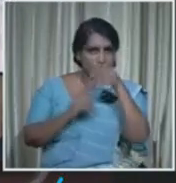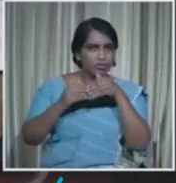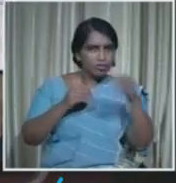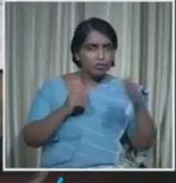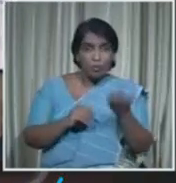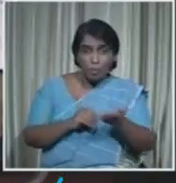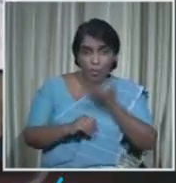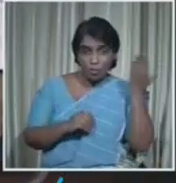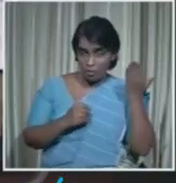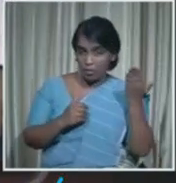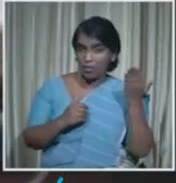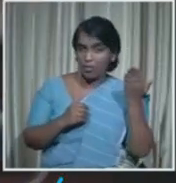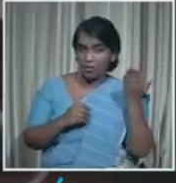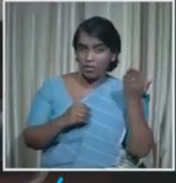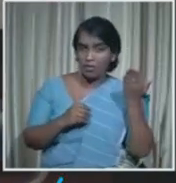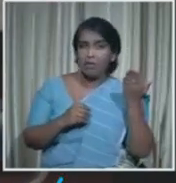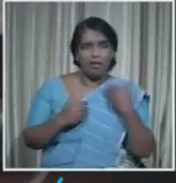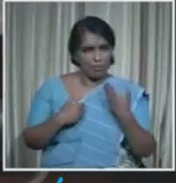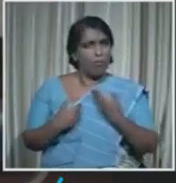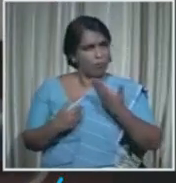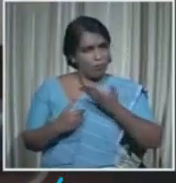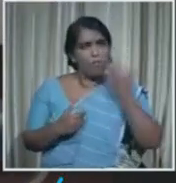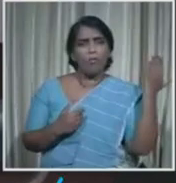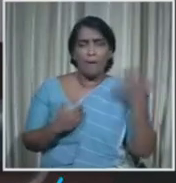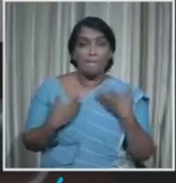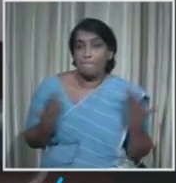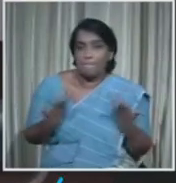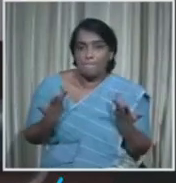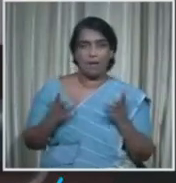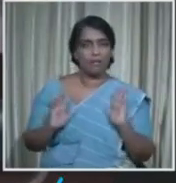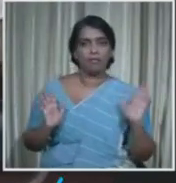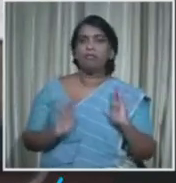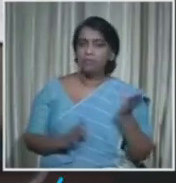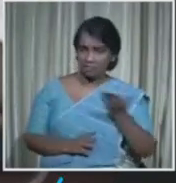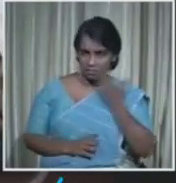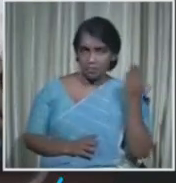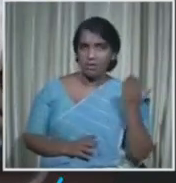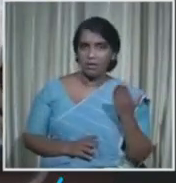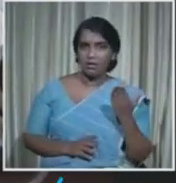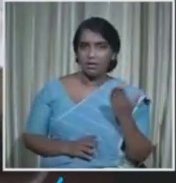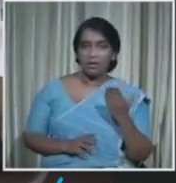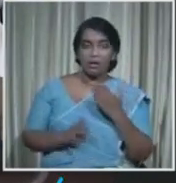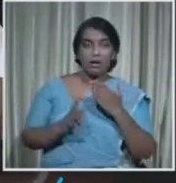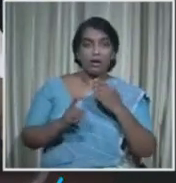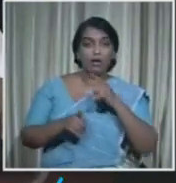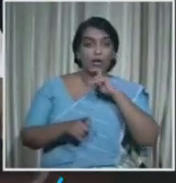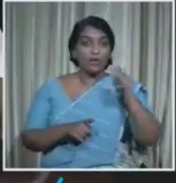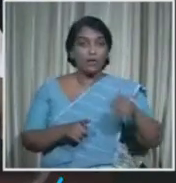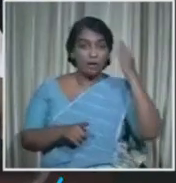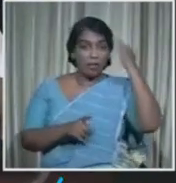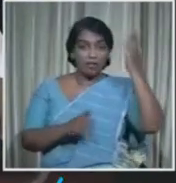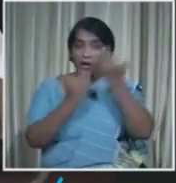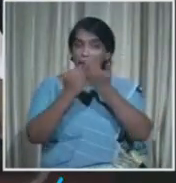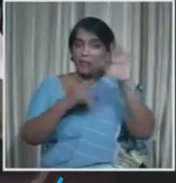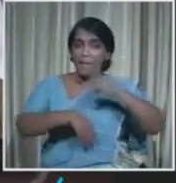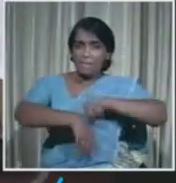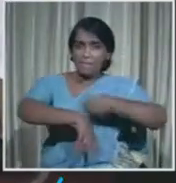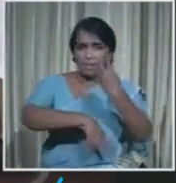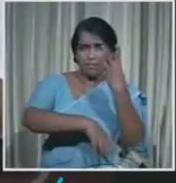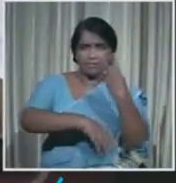නම් අපිට පුළුවන් බැරි දෙයක් නැහැ දැන් අර ශිරාණි බණ්ඩාරනායක මැතිව පැන්නුවේ මේ පැය